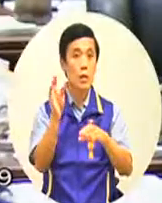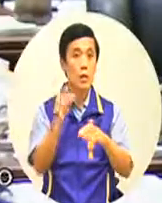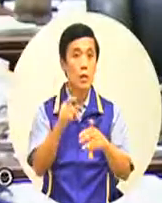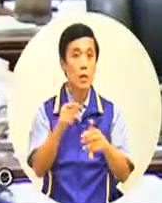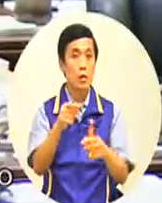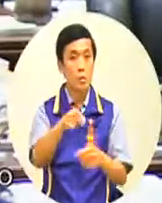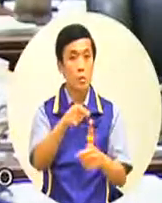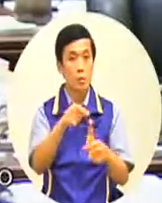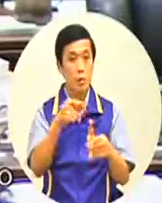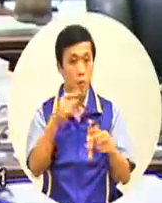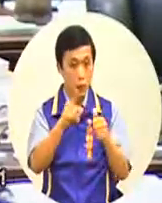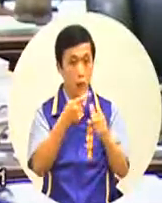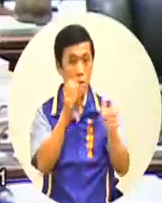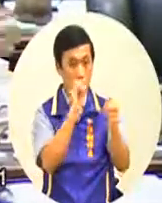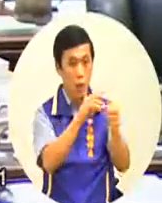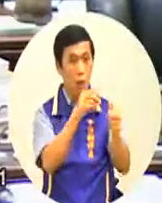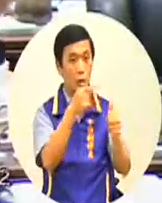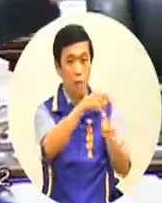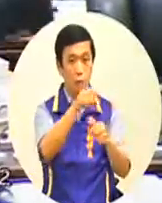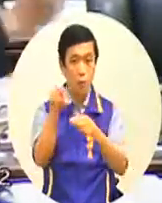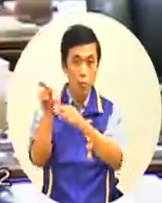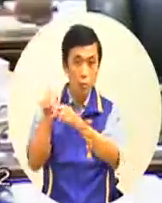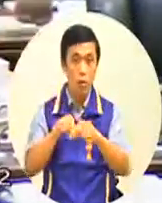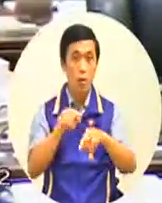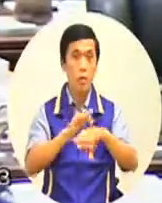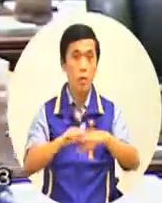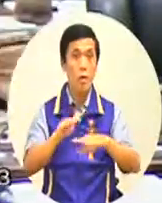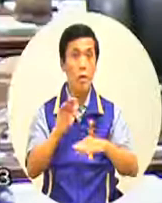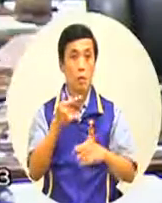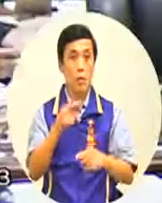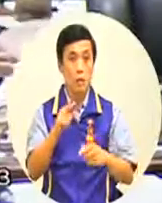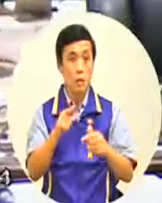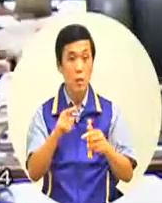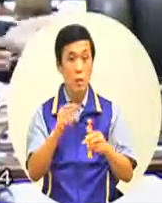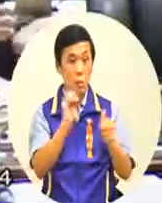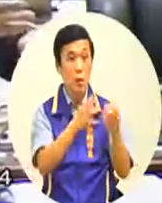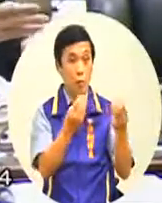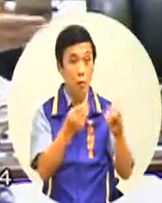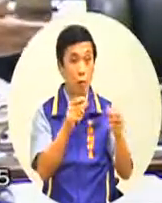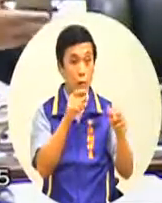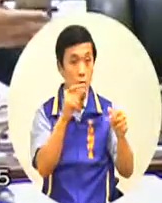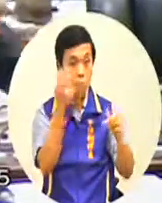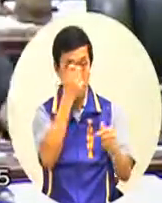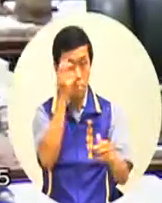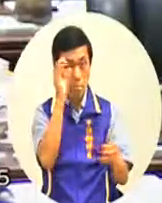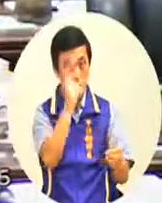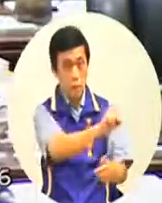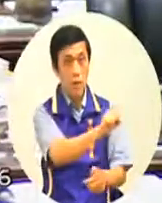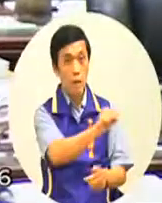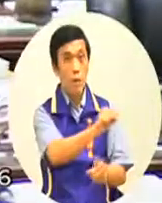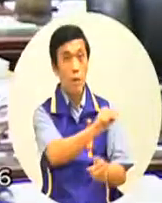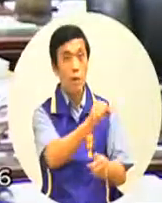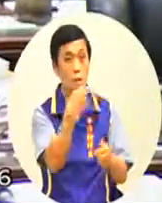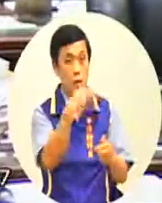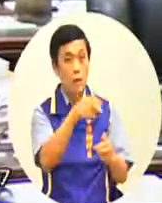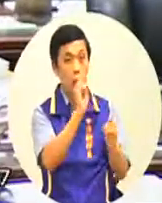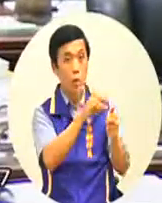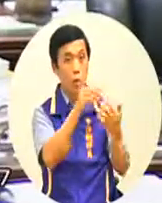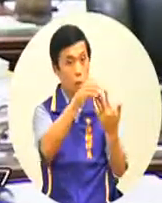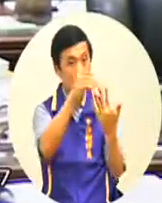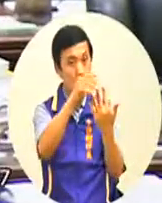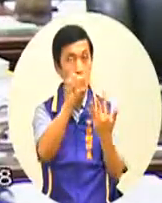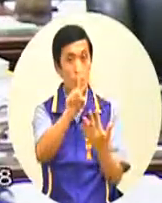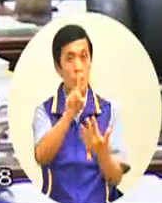照履行，唔是讲哦，我特别让你甲因查到，查到都有时啊，像你讲做伊，进进去就